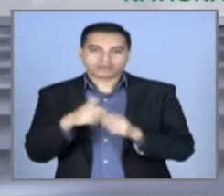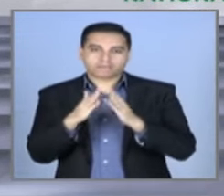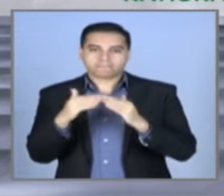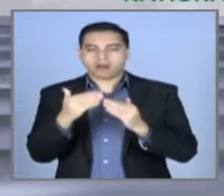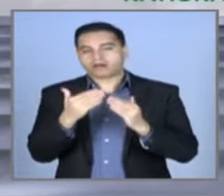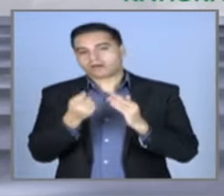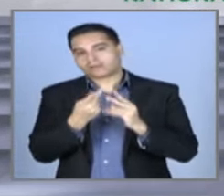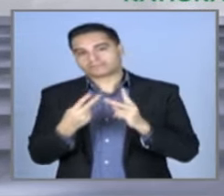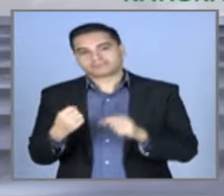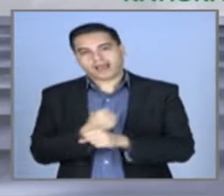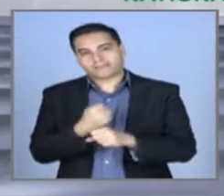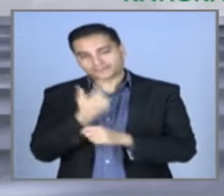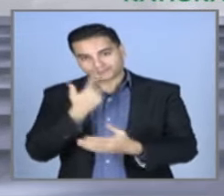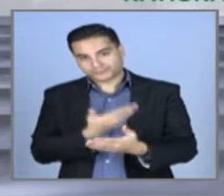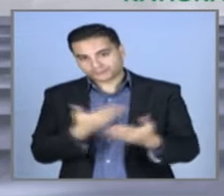كافه المجالات.